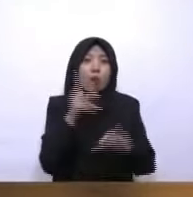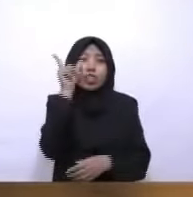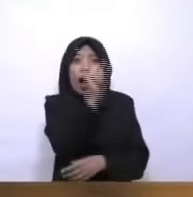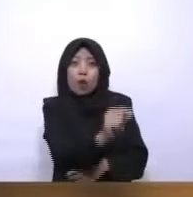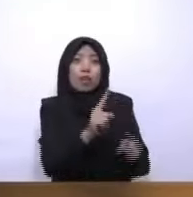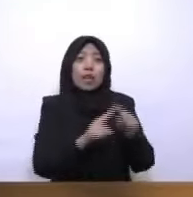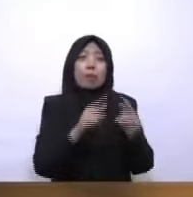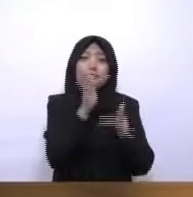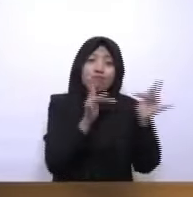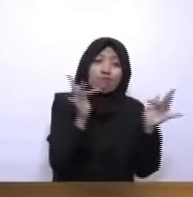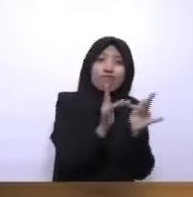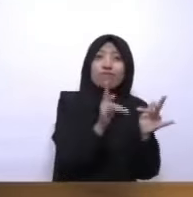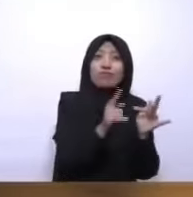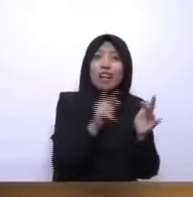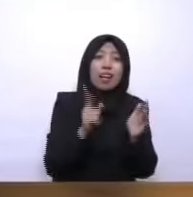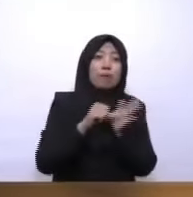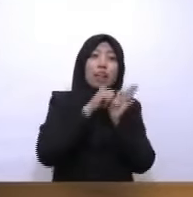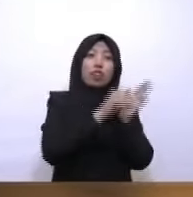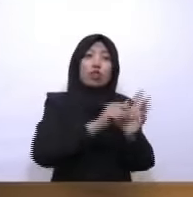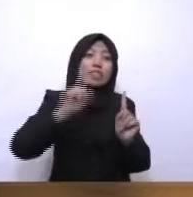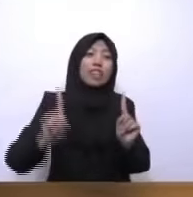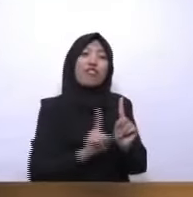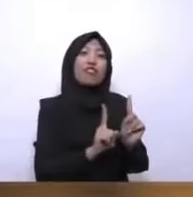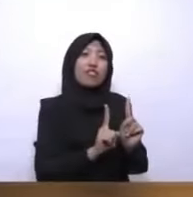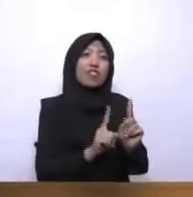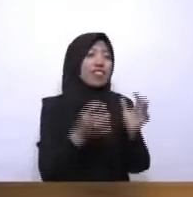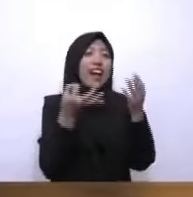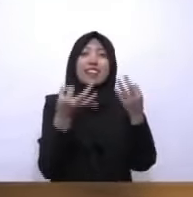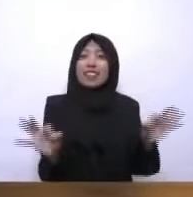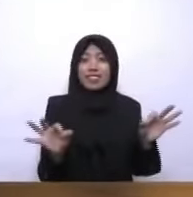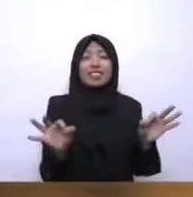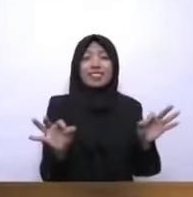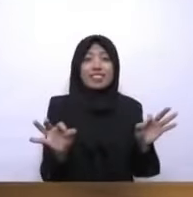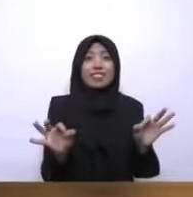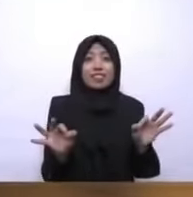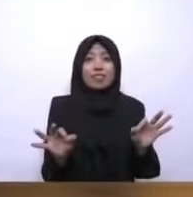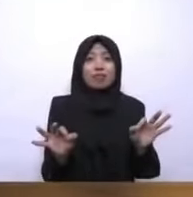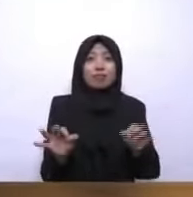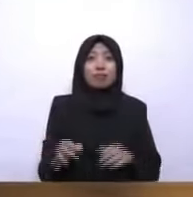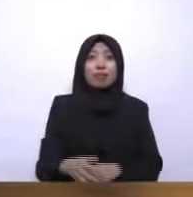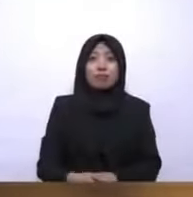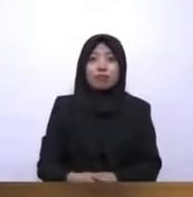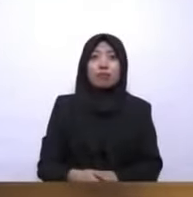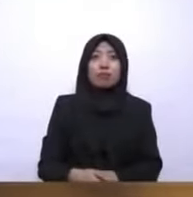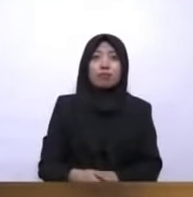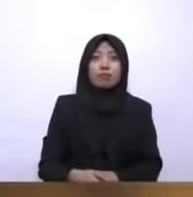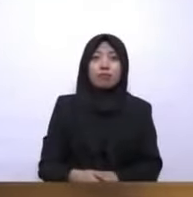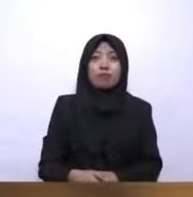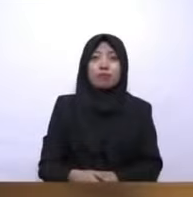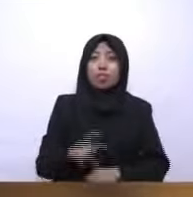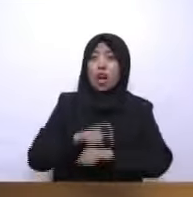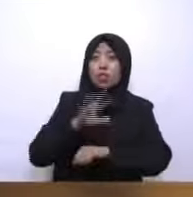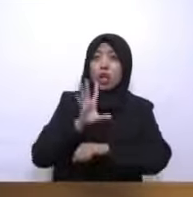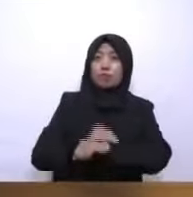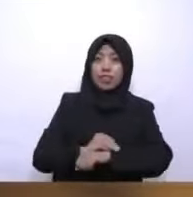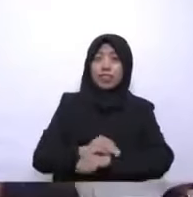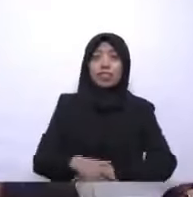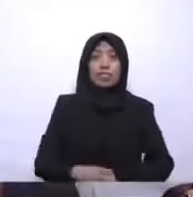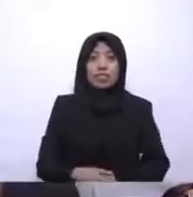internet, tentu dengan bantuan ada staff, dan itu dengan gratis di situ. Jadi telemedicine di posyandu. Baik, waktu Anda sudah habis. Terima